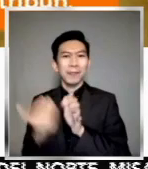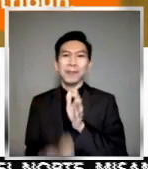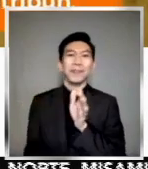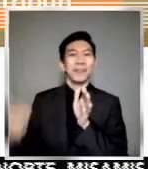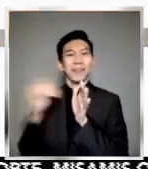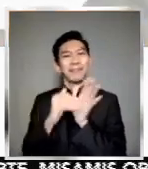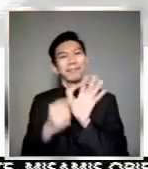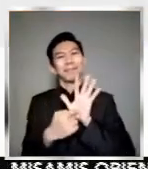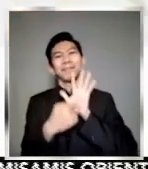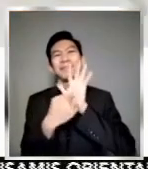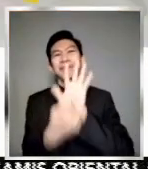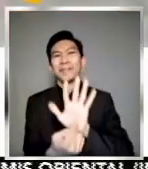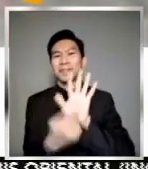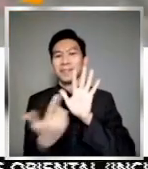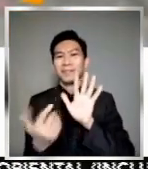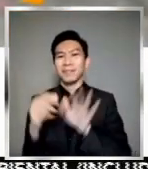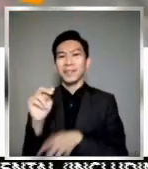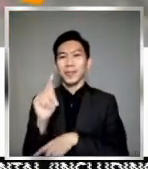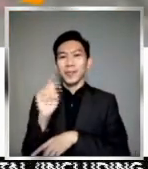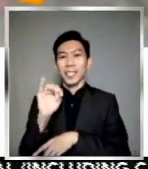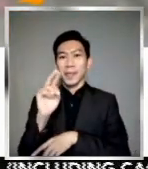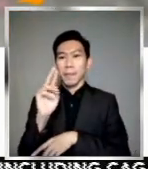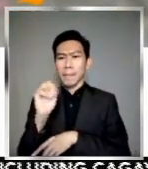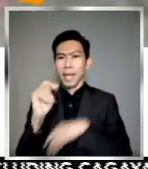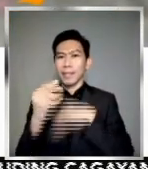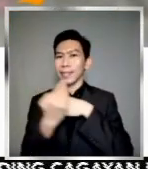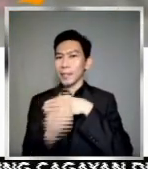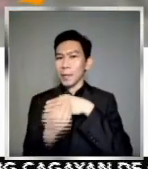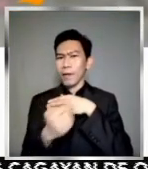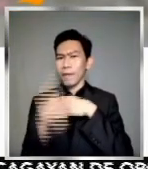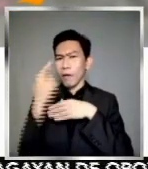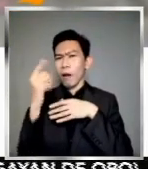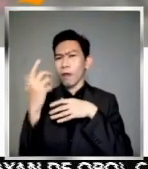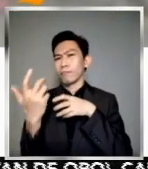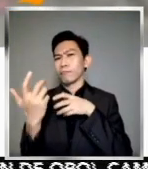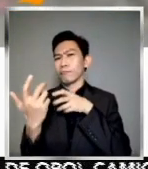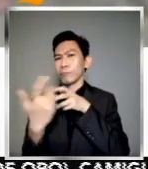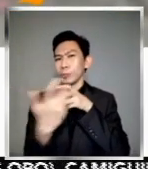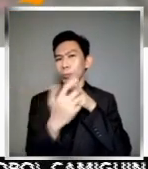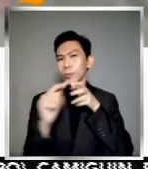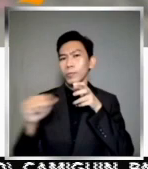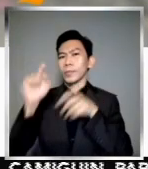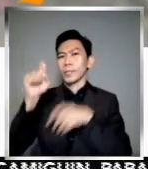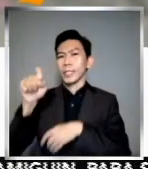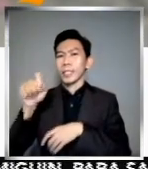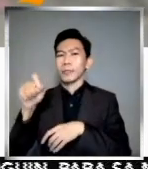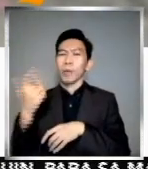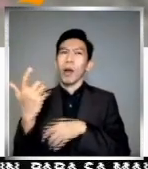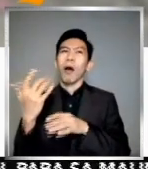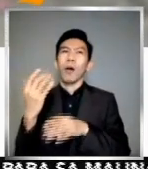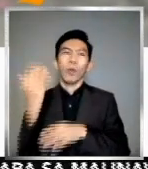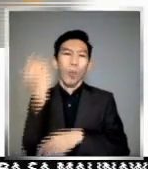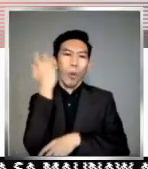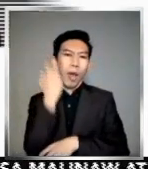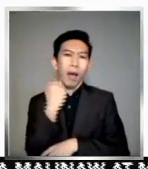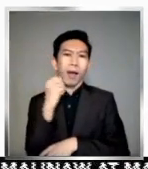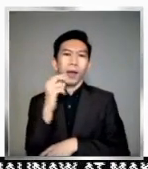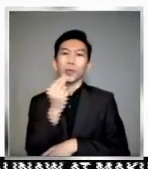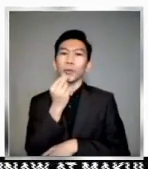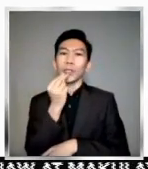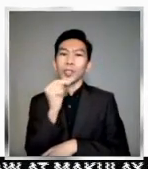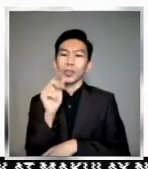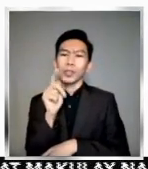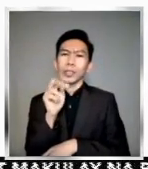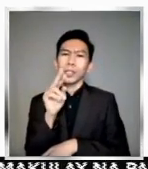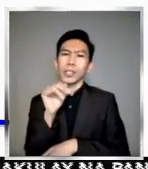Carrot Variant para matugunan ang problema sa malnutrition, undernutrition at kagutuman. Nandun